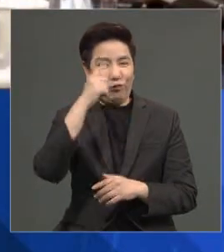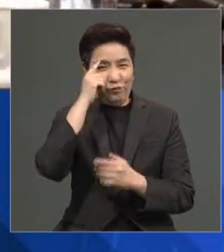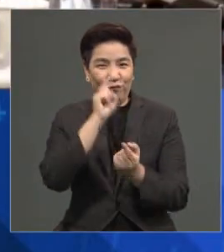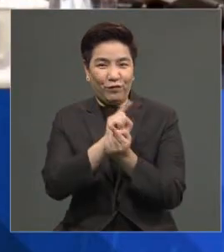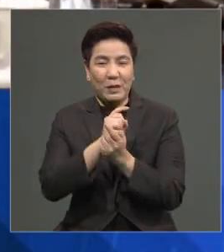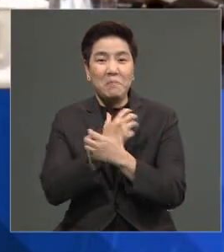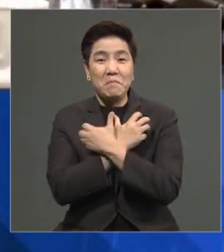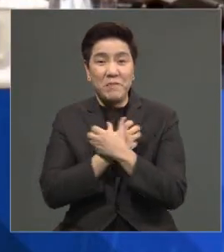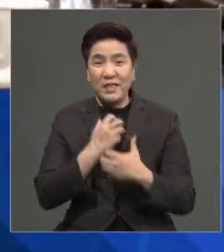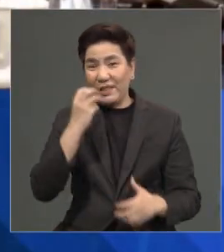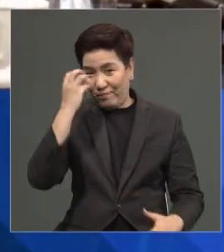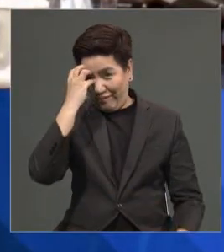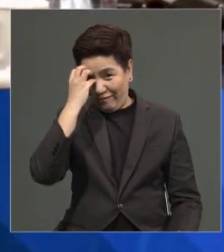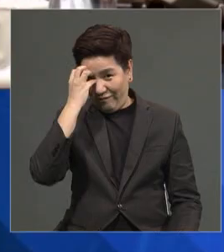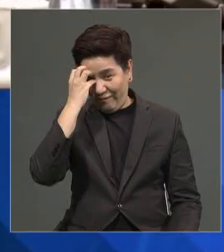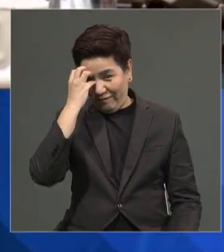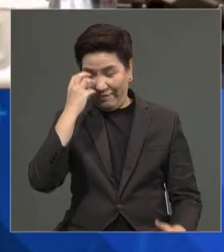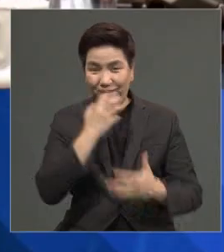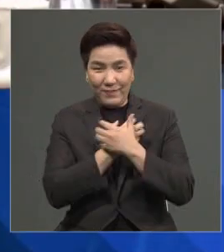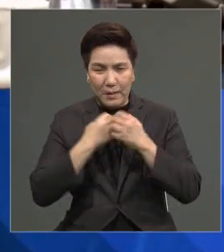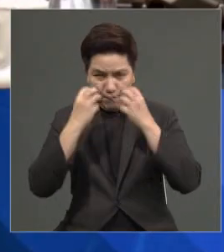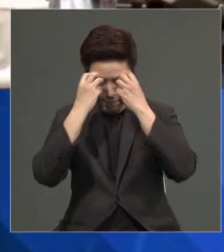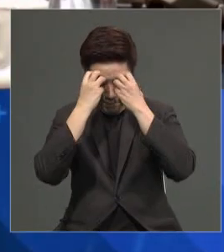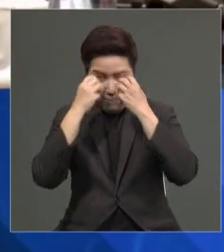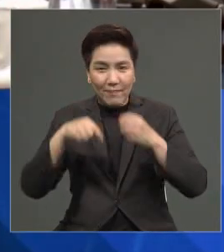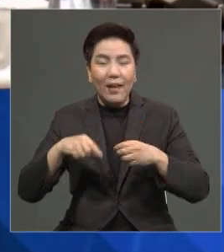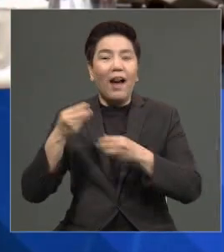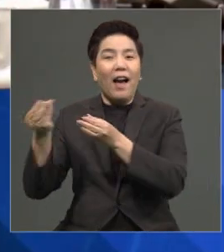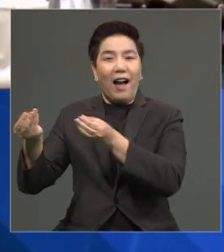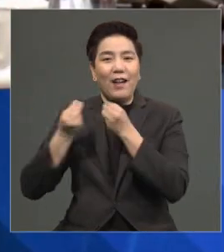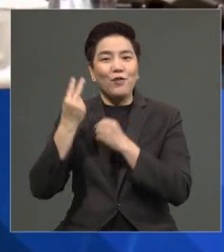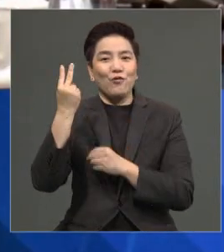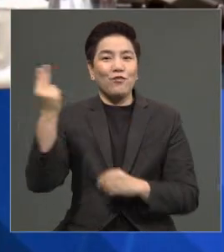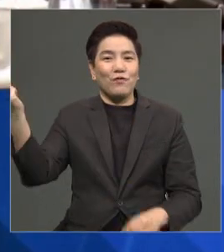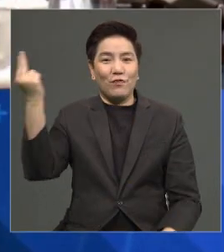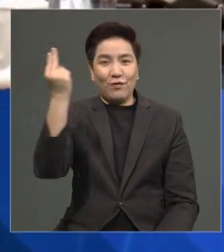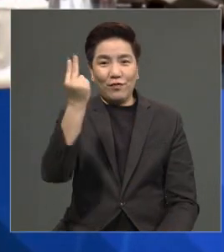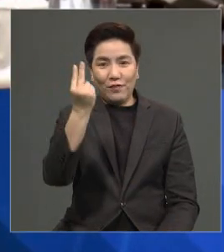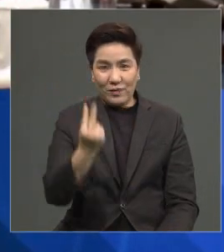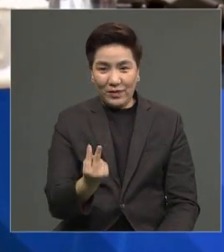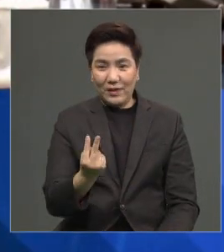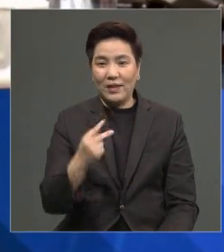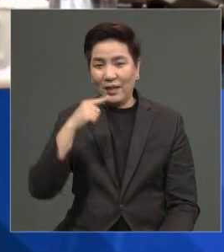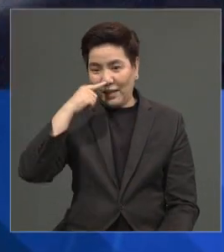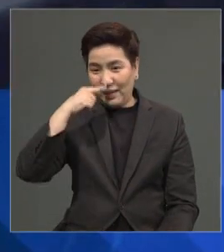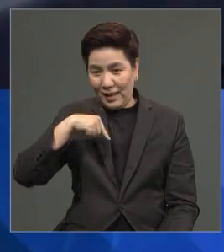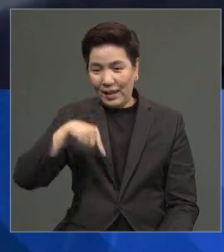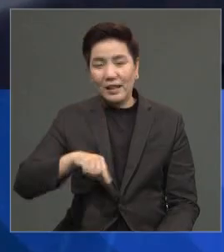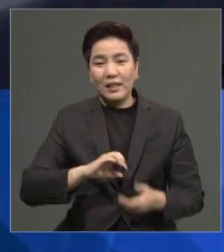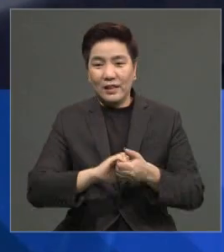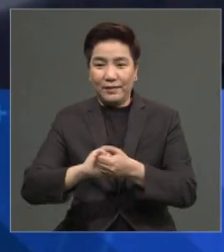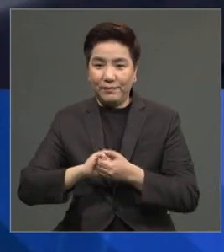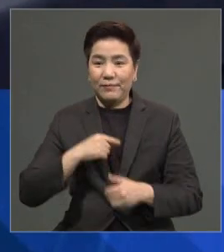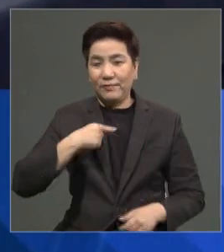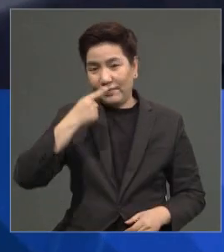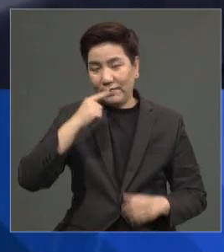ก็คือหมีแพนด้านั่นเองซึ่งรัฐบาลจีนยืนยันนะคะว่าจะมอบแพนด้ายักษ์คู่ใหม่ให้กับไทยในโอกาสฉลองความสัมพันธ์ครบรอบ